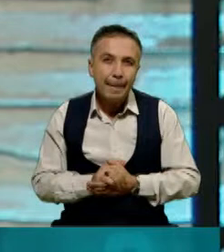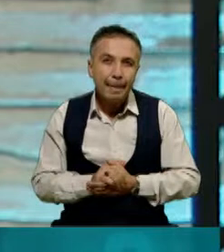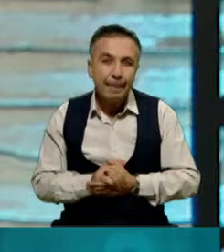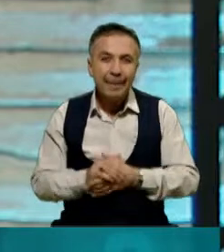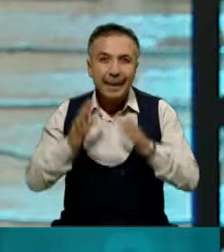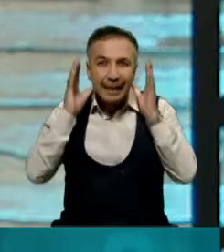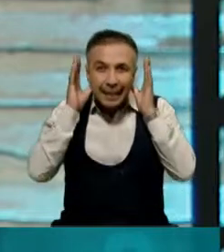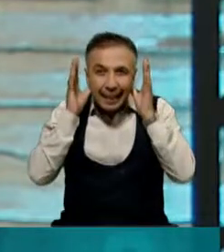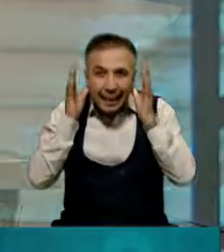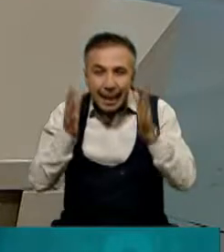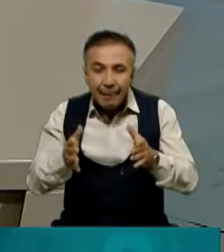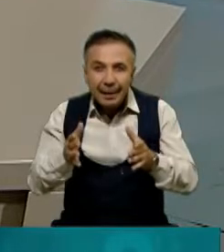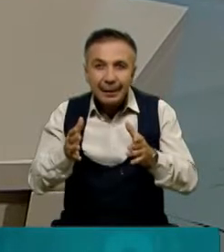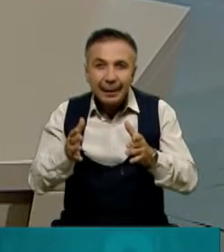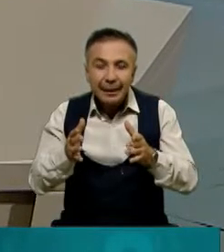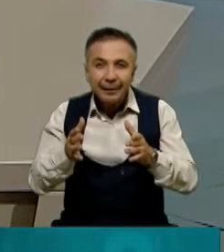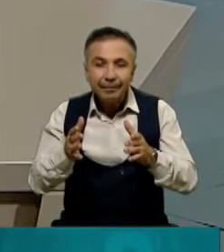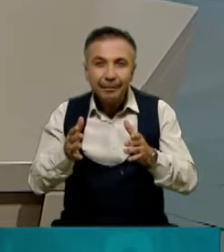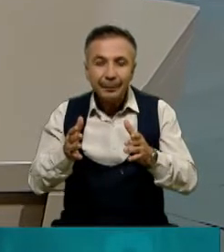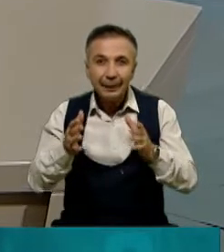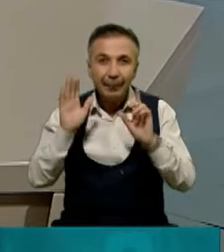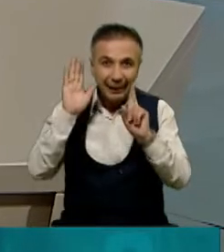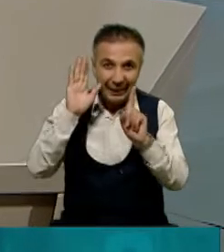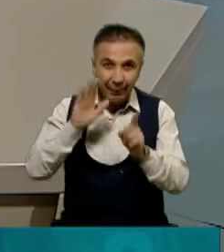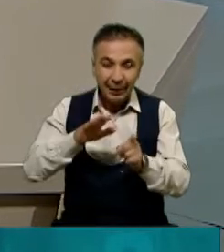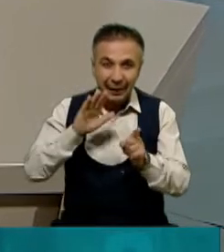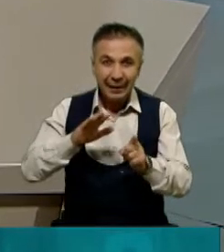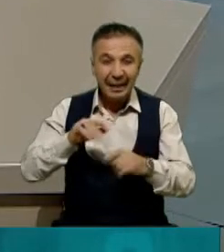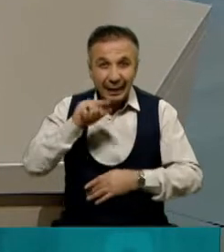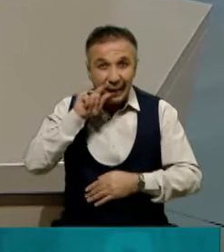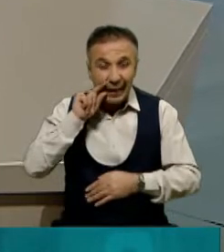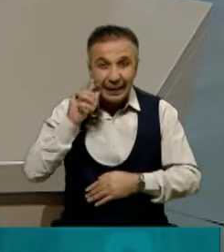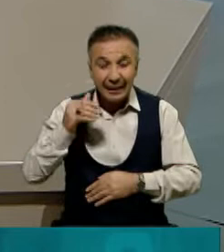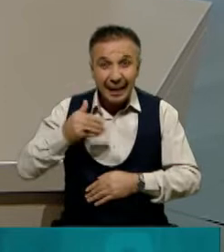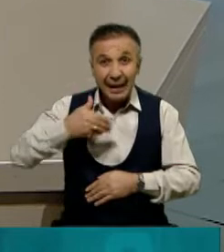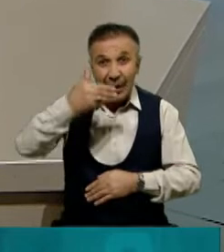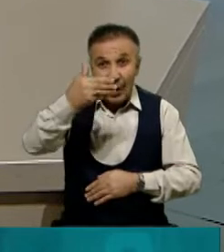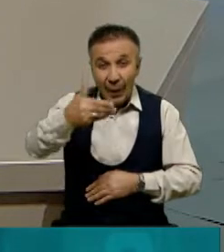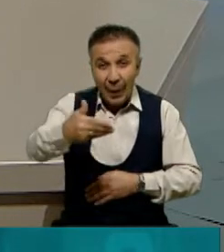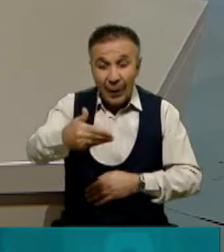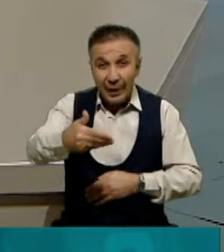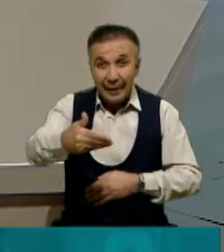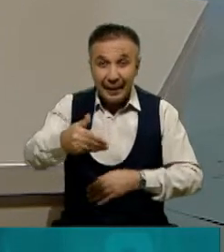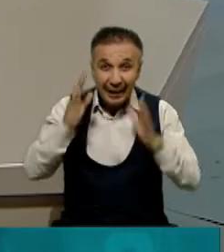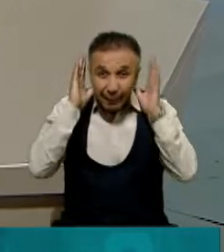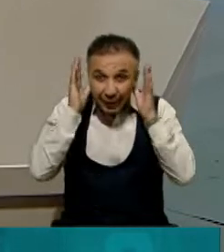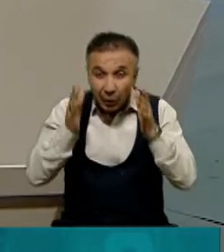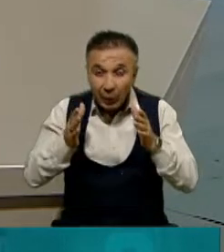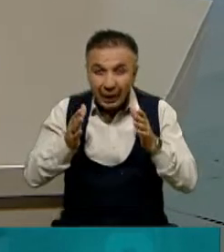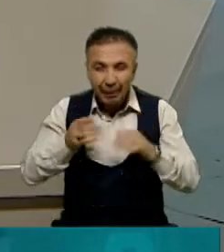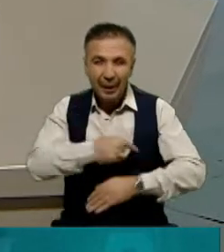Namaz kılarken, cemaatle kılarken erkekler önde duruyorlar ama normalde